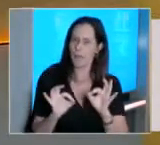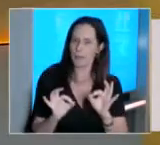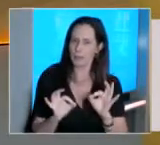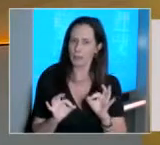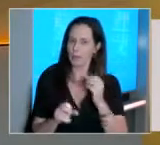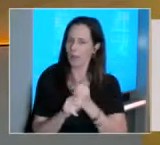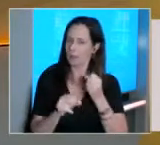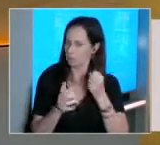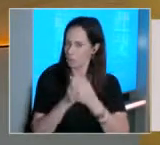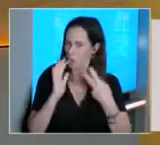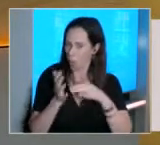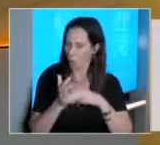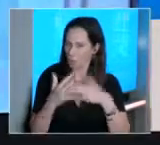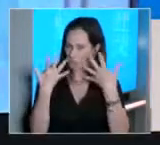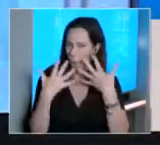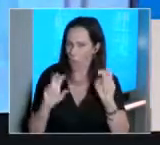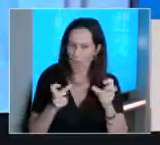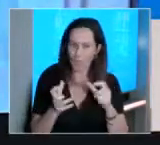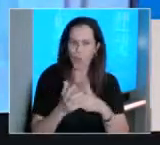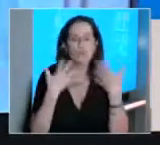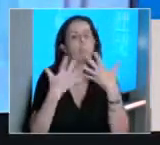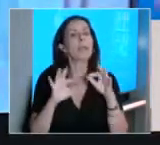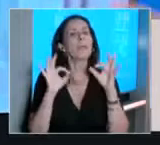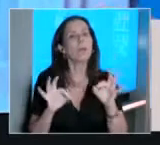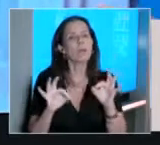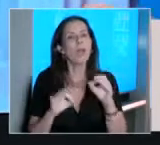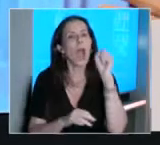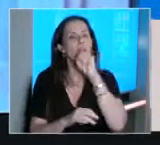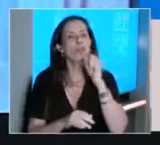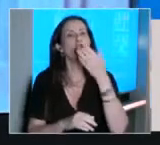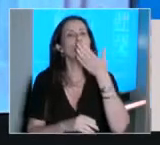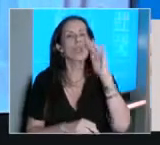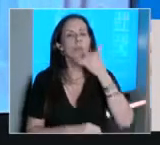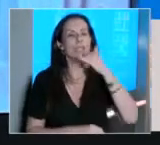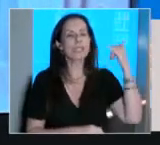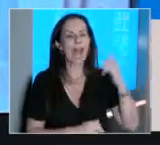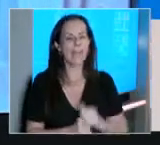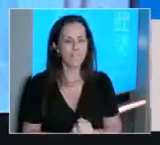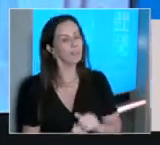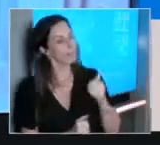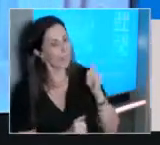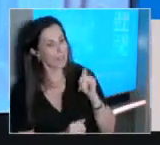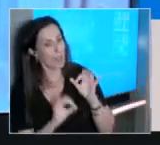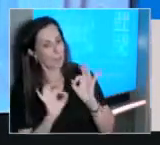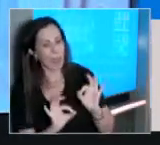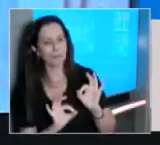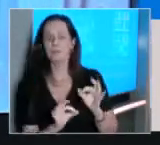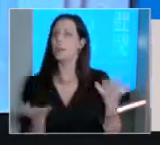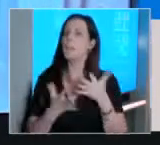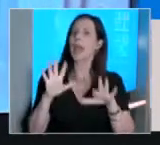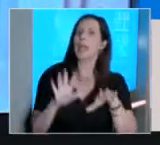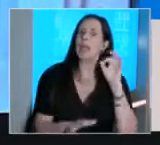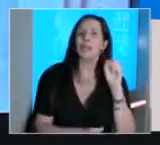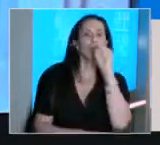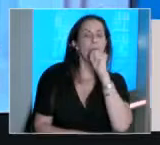ערכת פודקאסט, הסקט רדיו, שמספר את הסיפור האמיתי שמאחורי השיר, ירושלים של זהב. נכון, אמת. ומה גילית על